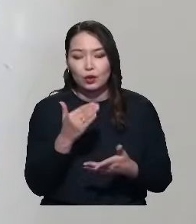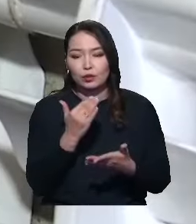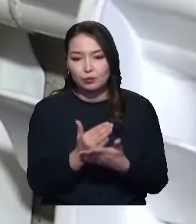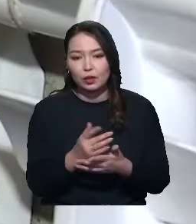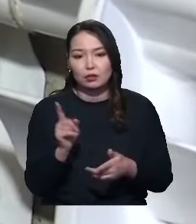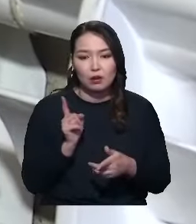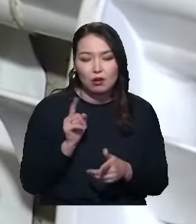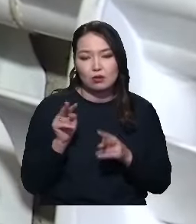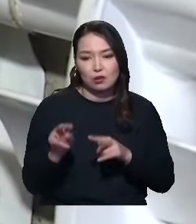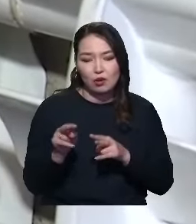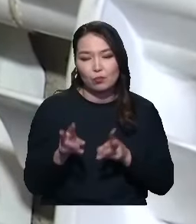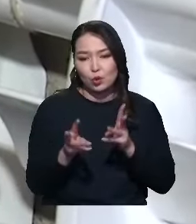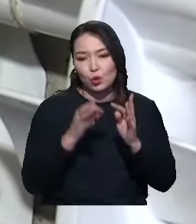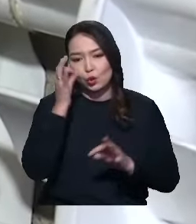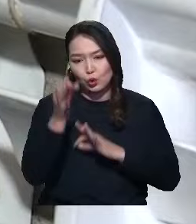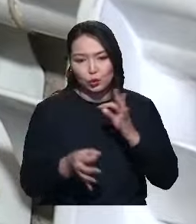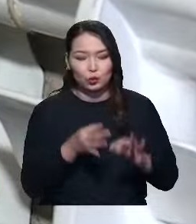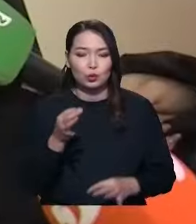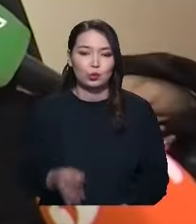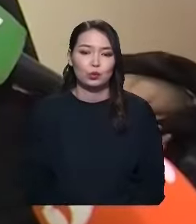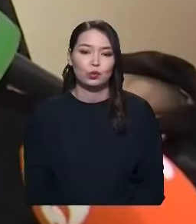охраняют котел сутками напролет.